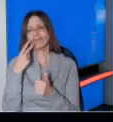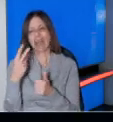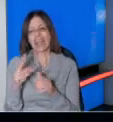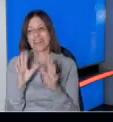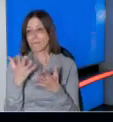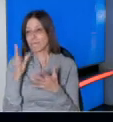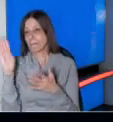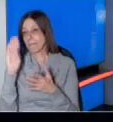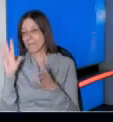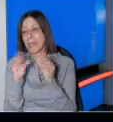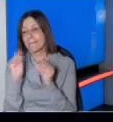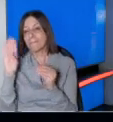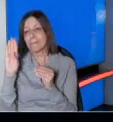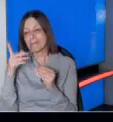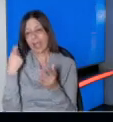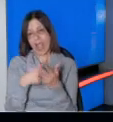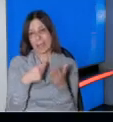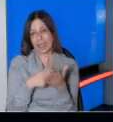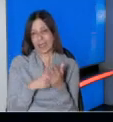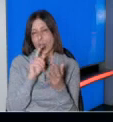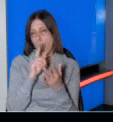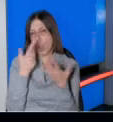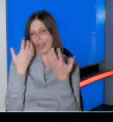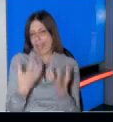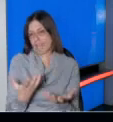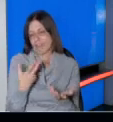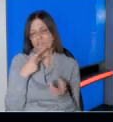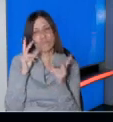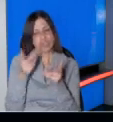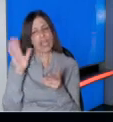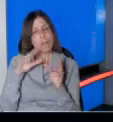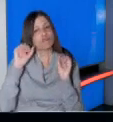שעם נתניהו המחיר אולי לא כל כך כבדים כמו שהם חושבים, וגם